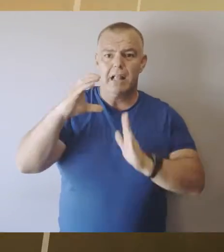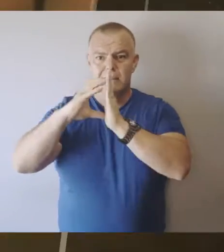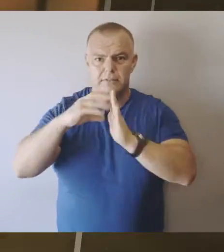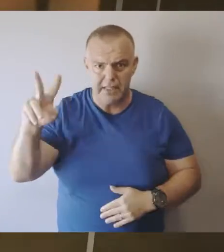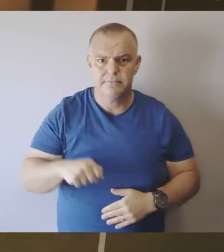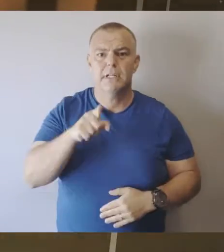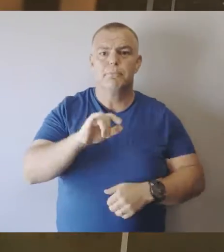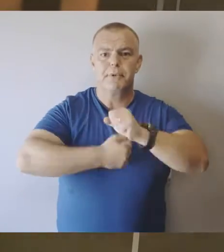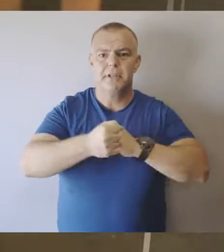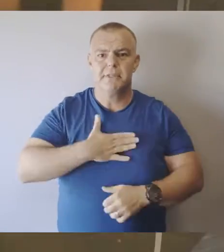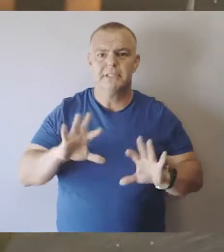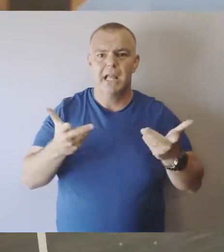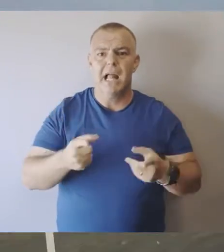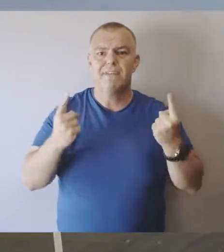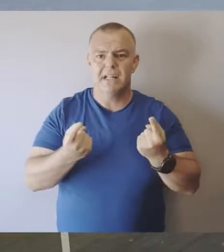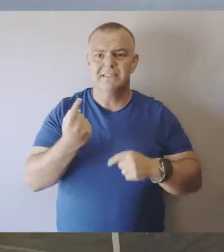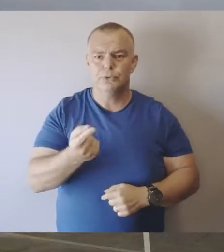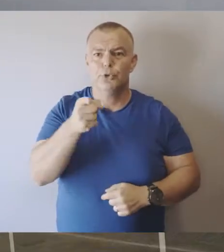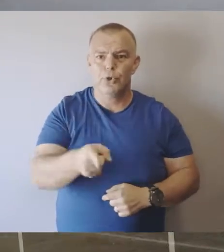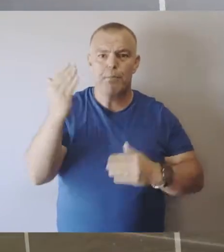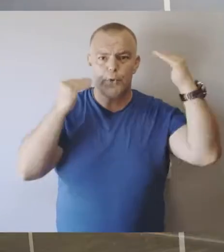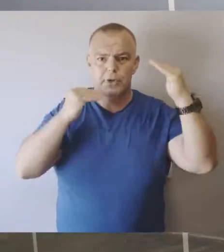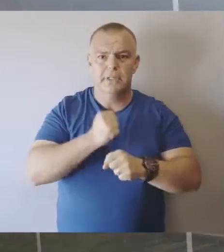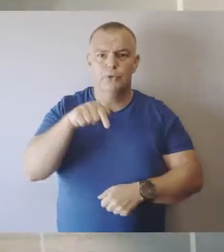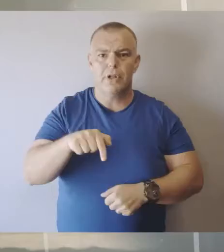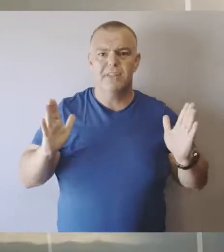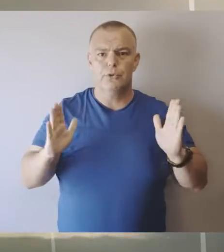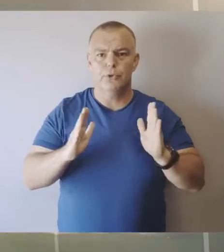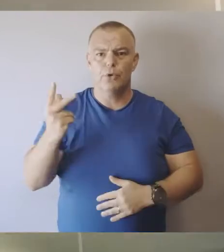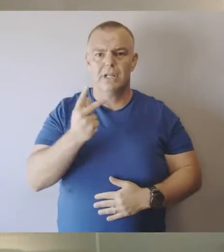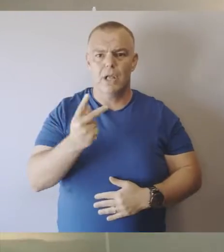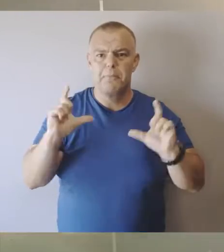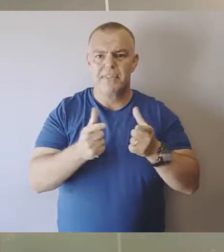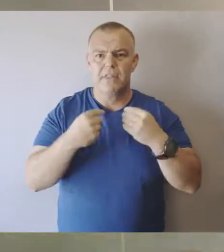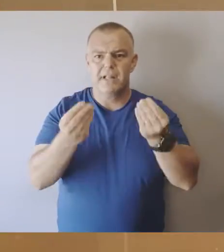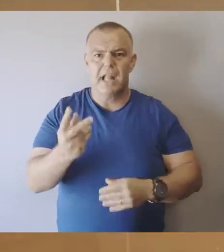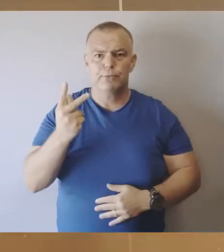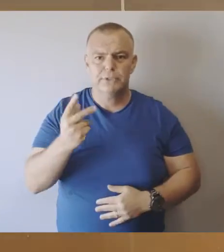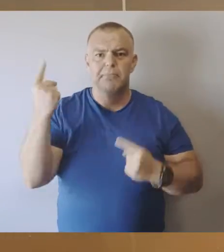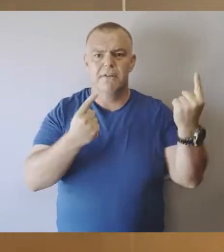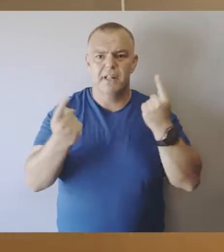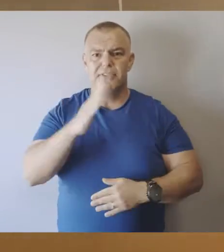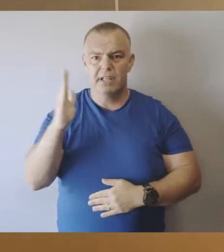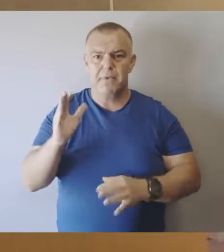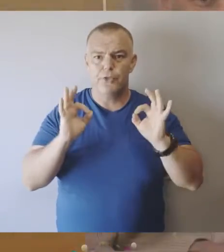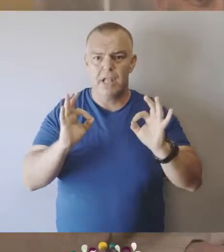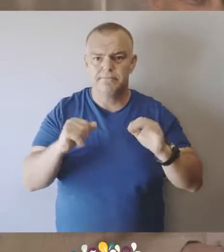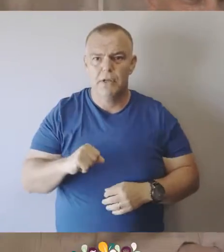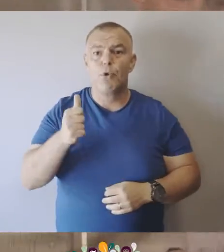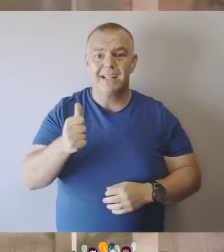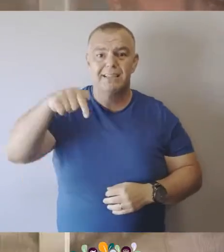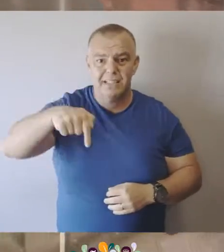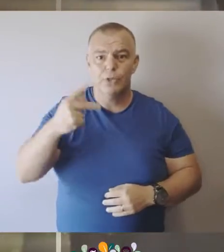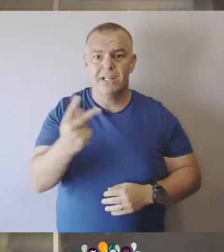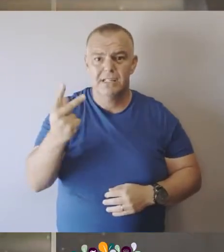και των ευαίσθητων κοινωνικών ομάδων αποδίδει καρπούς. Η Περιφέρεια Δυτικής Μακεδονίας προάγει την κοινωνική συνοχή και ενισχύει